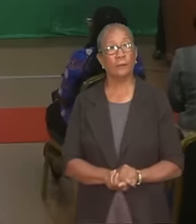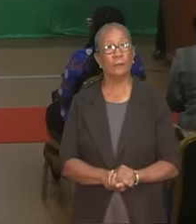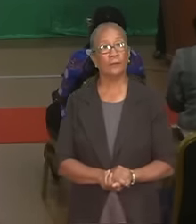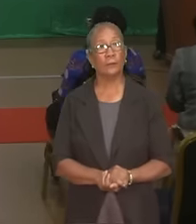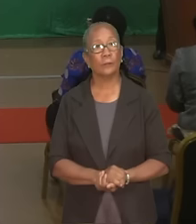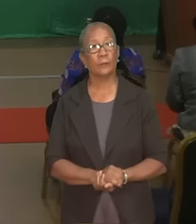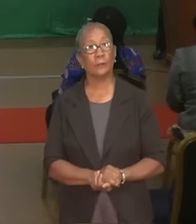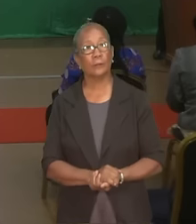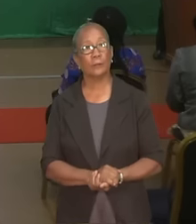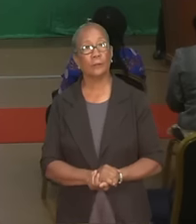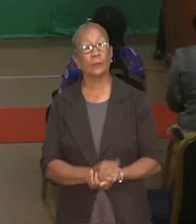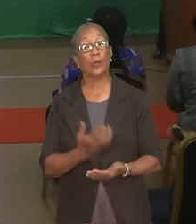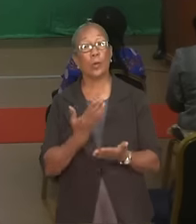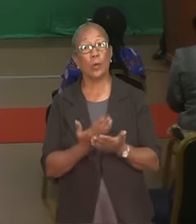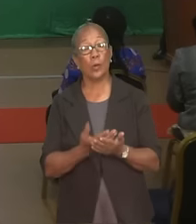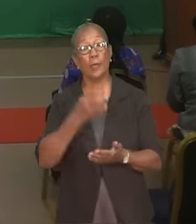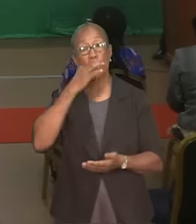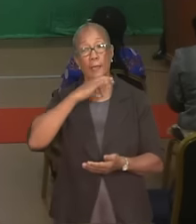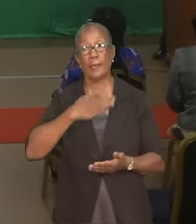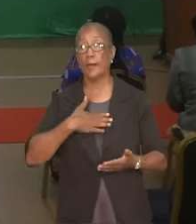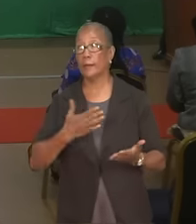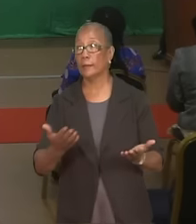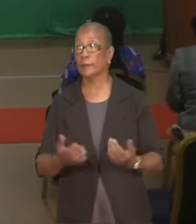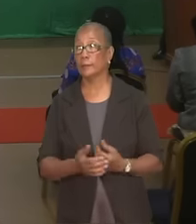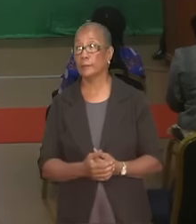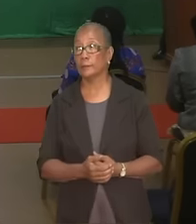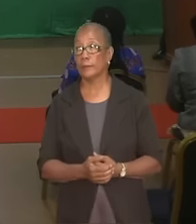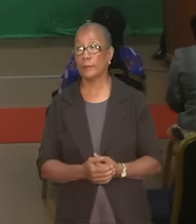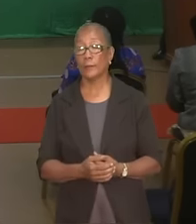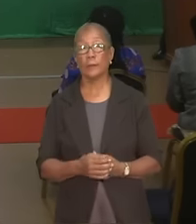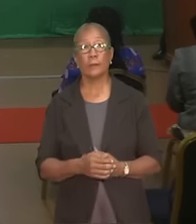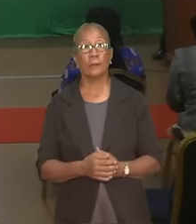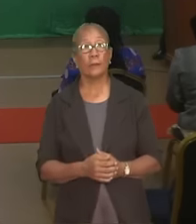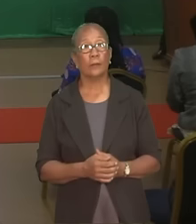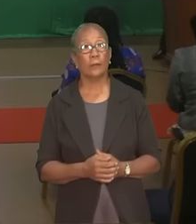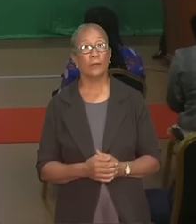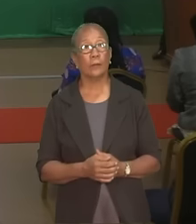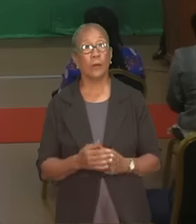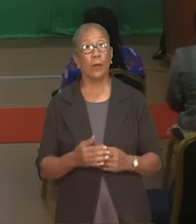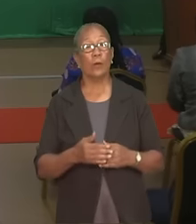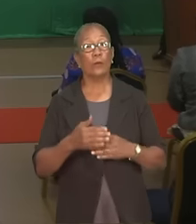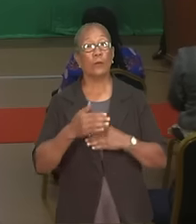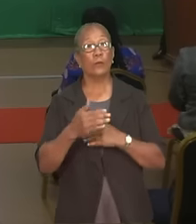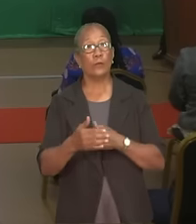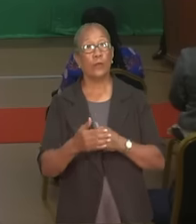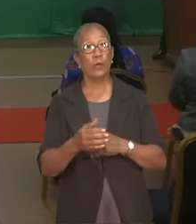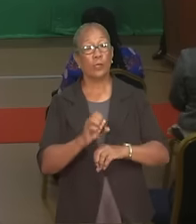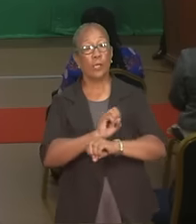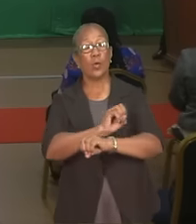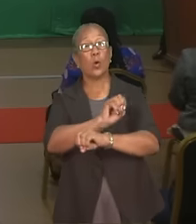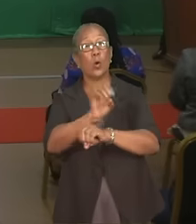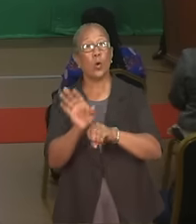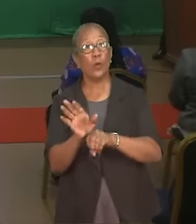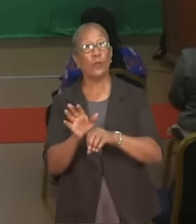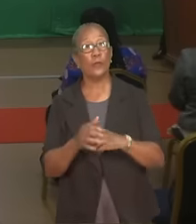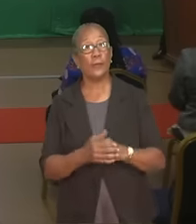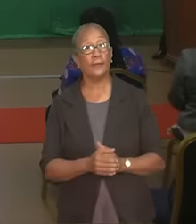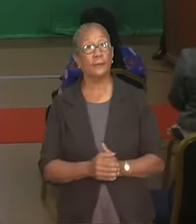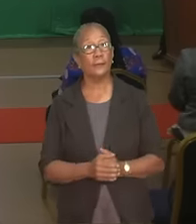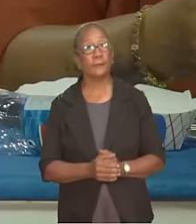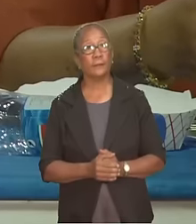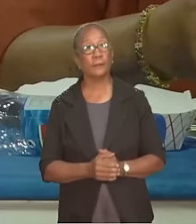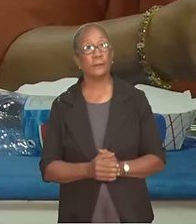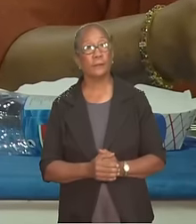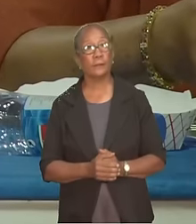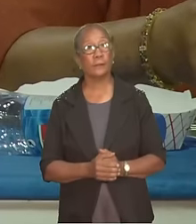Oké, ook een goede middag van mij kan. Laat me zo zeggen dat voor de COVID-pandemie het